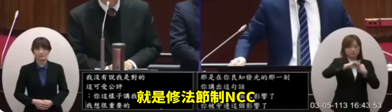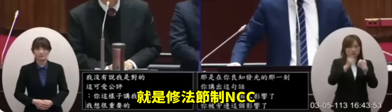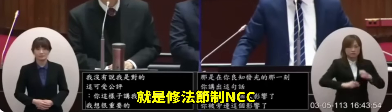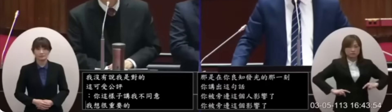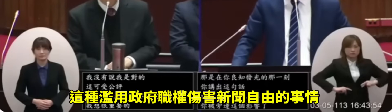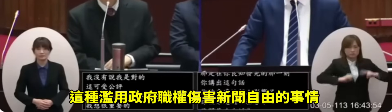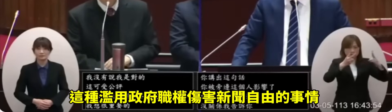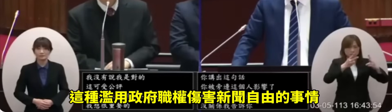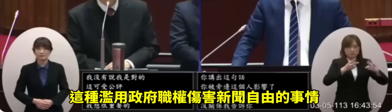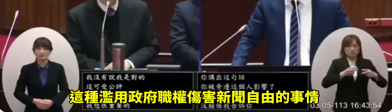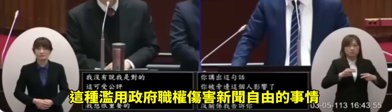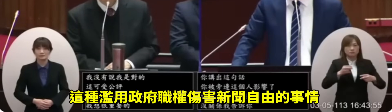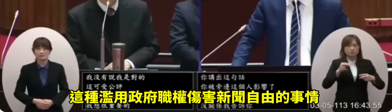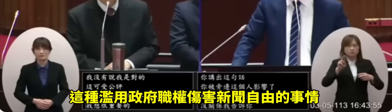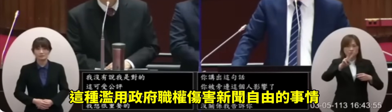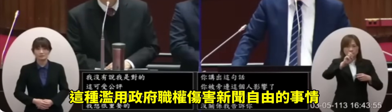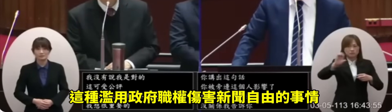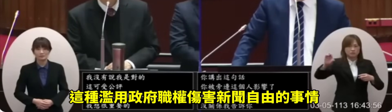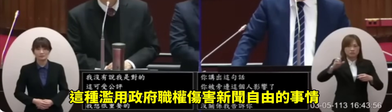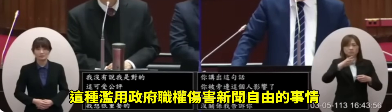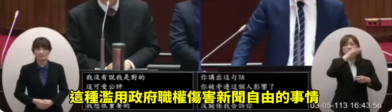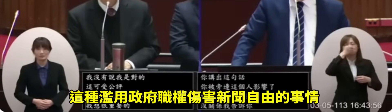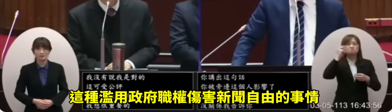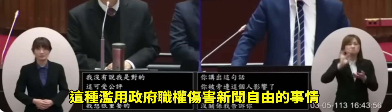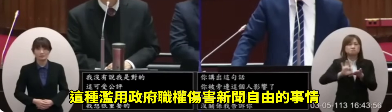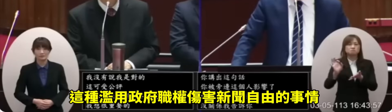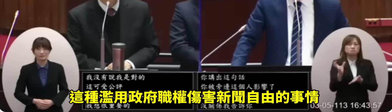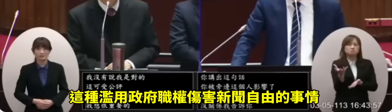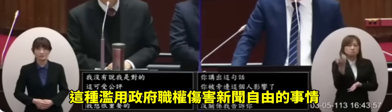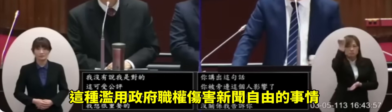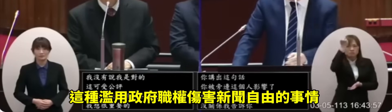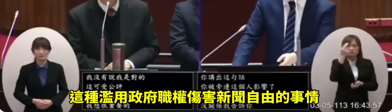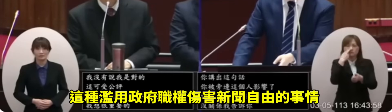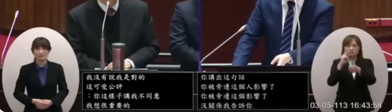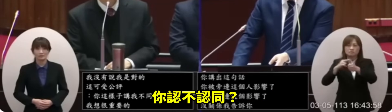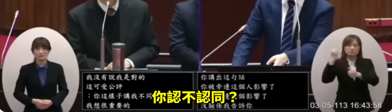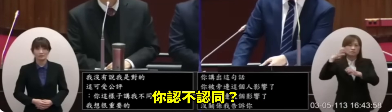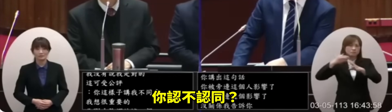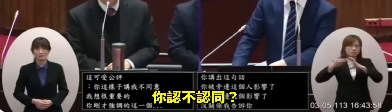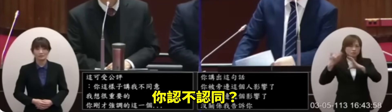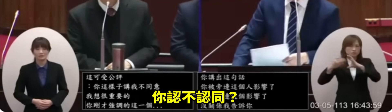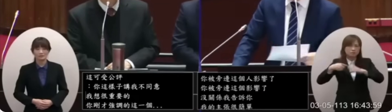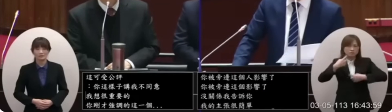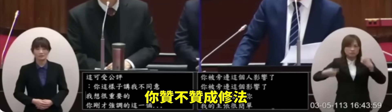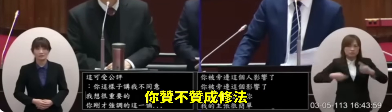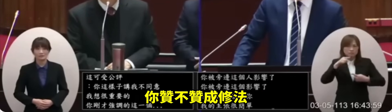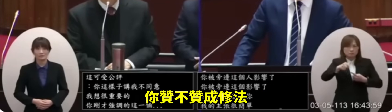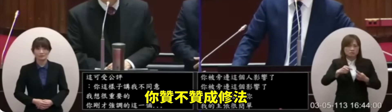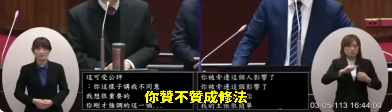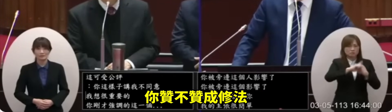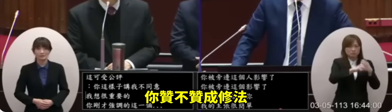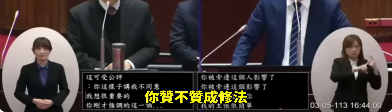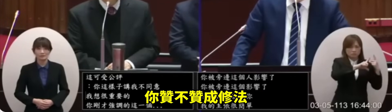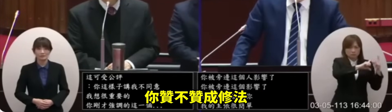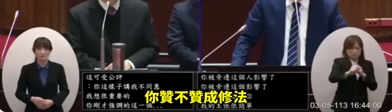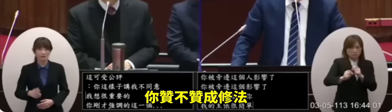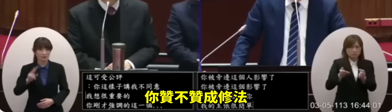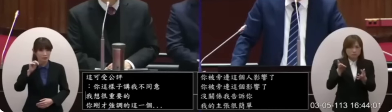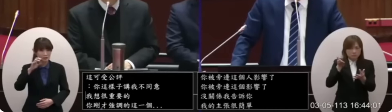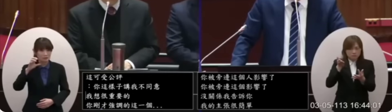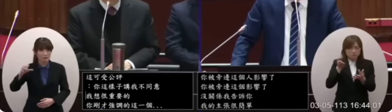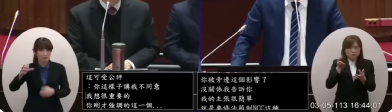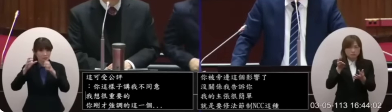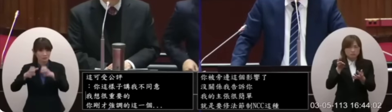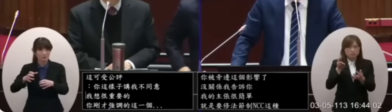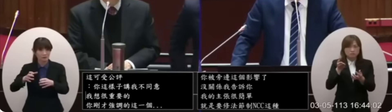制 NCC 这种滥用政府职权伤害新闻自由的事情，你认不认同？你赞不赞成修法？ 我想 NCC 有它